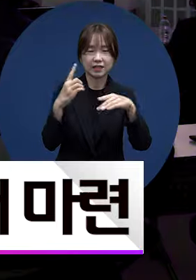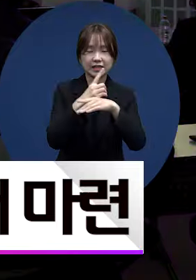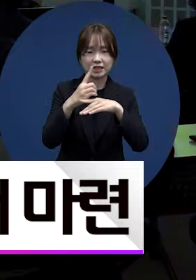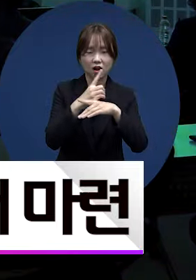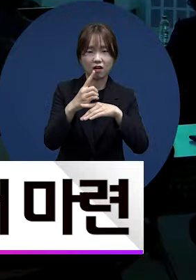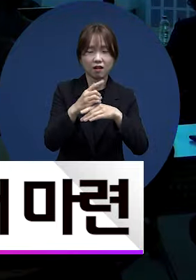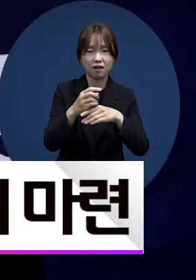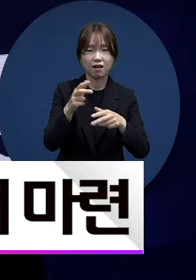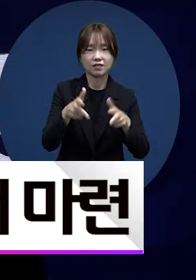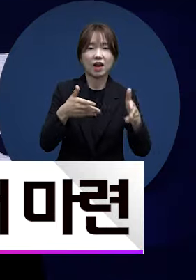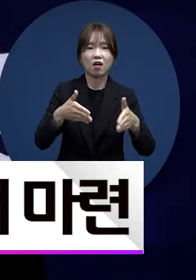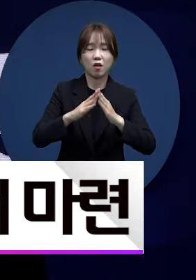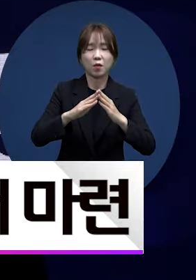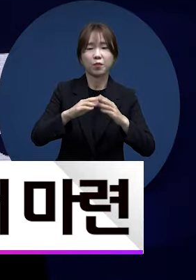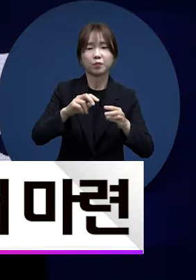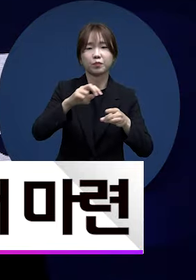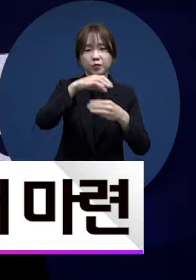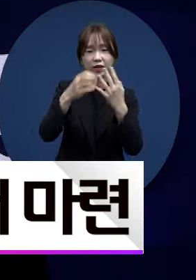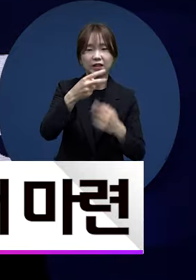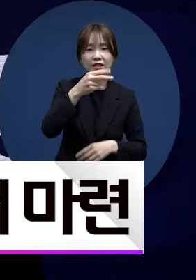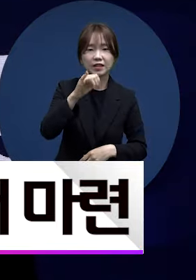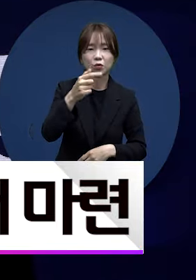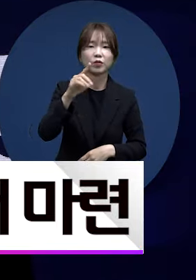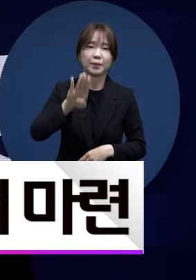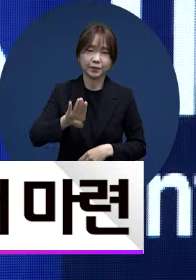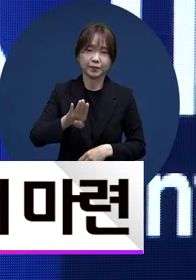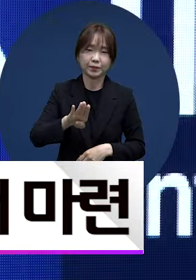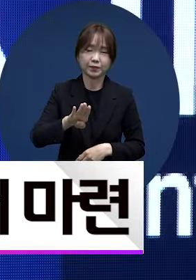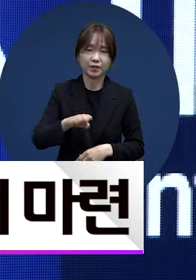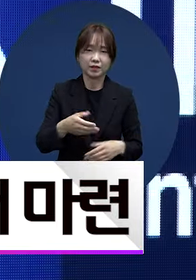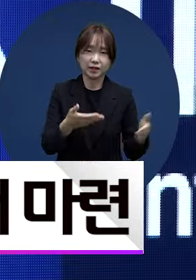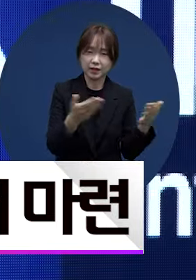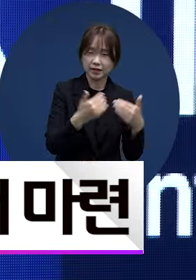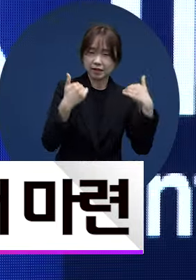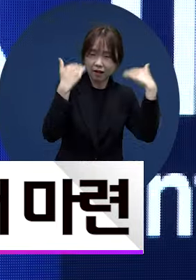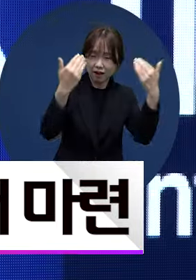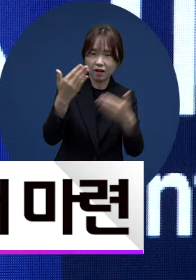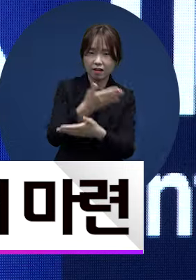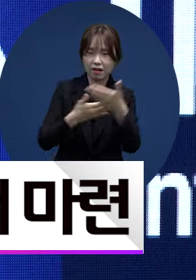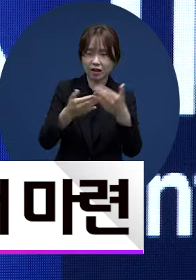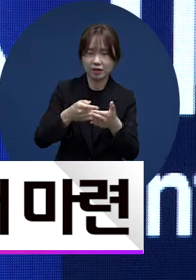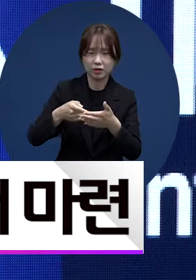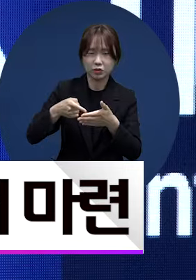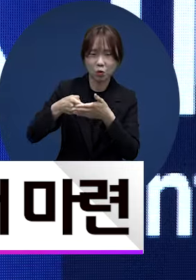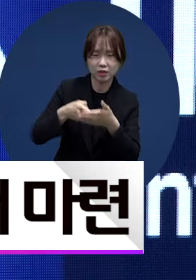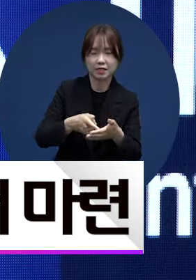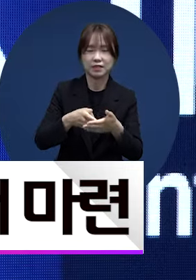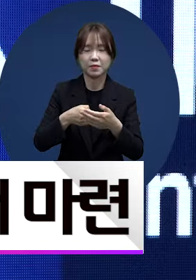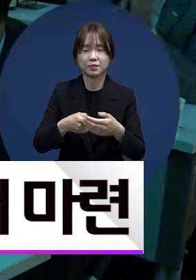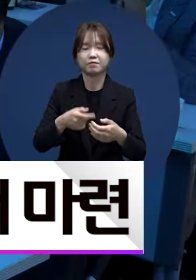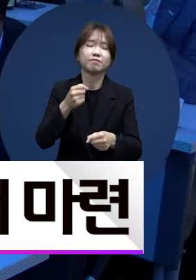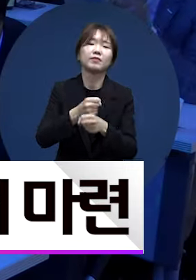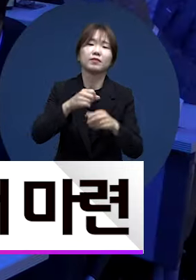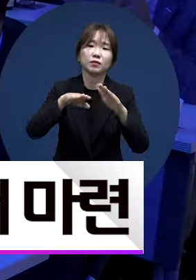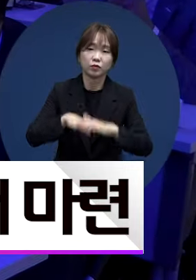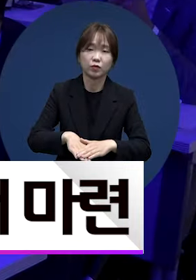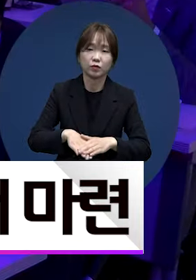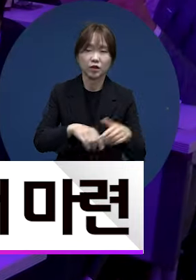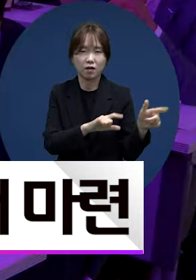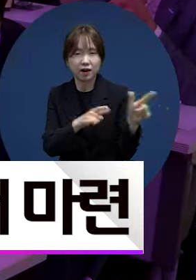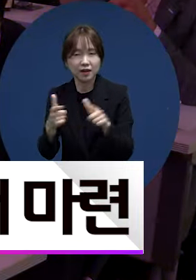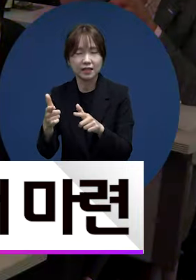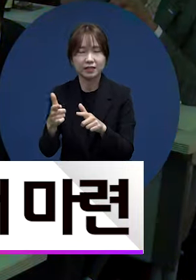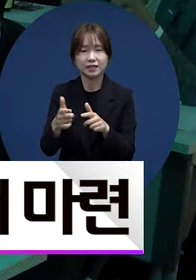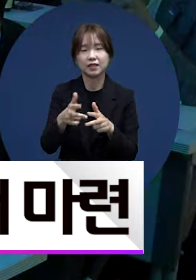주관하는 디지털 혁신 창업 프로그램인 디노랩의 일환으로 스타트업의 성장과 상호 협력을 촉진하기 위해 마련됐습니다.